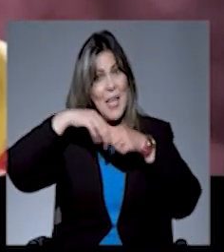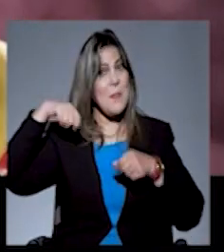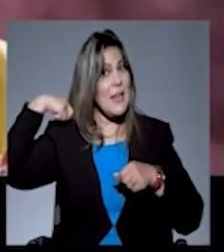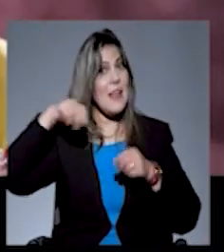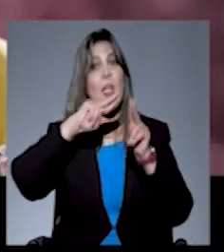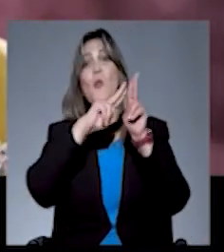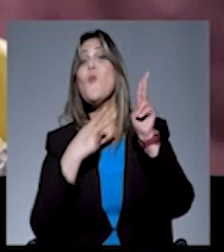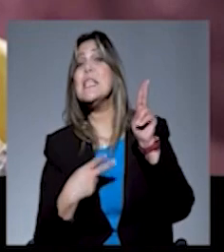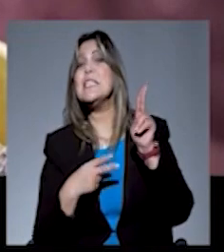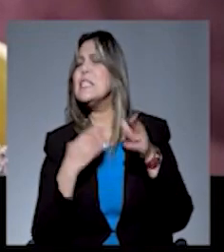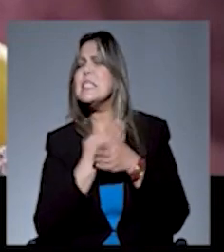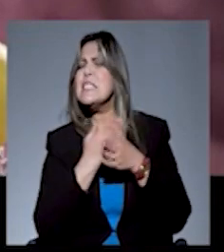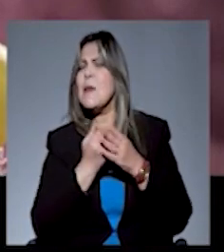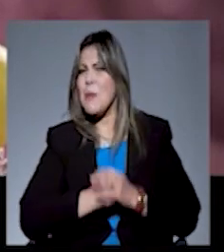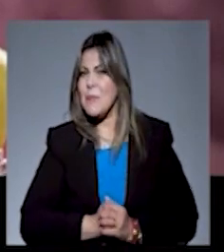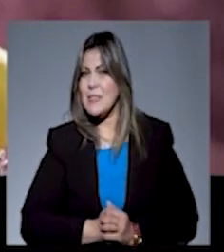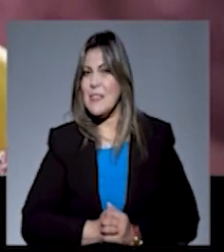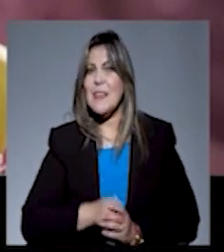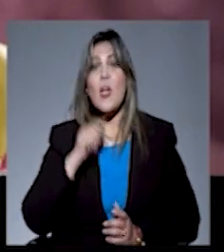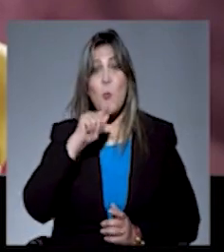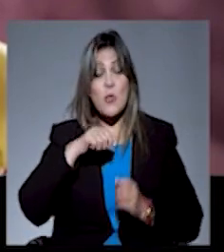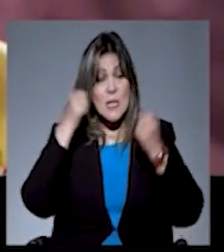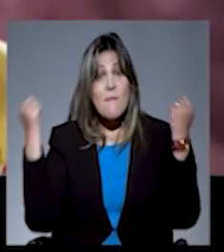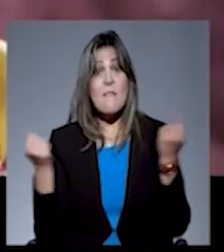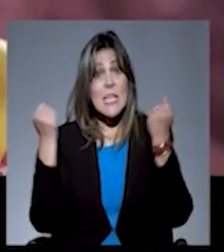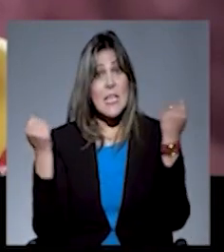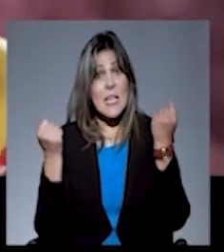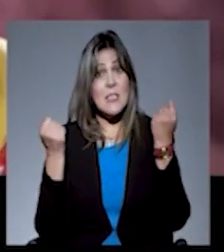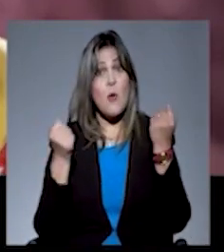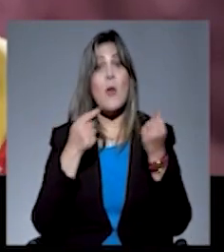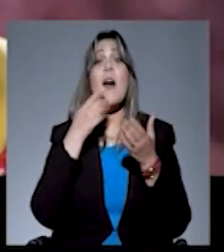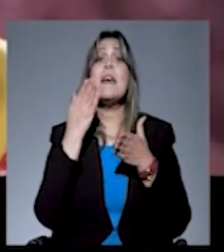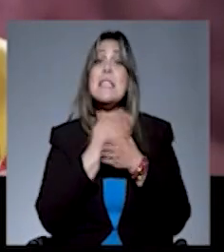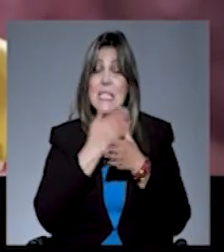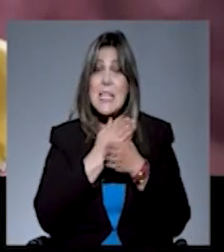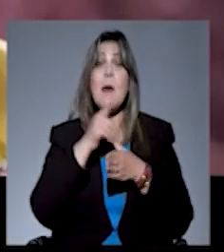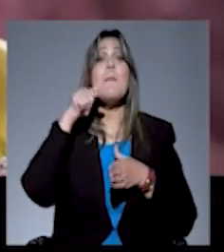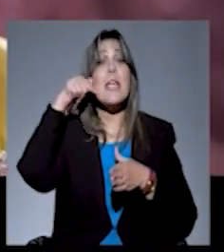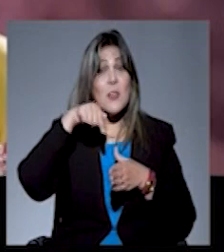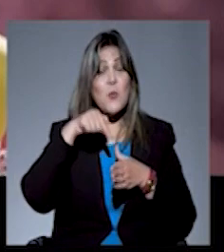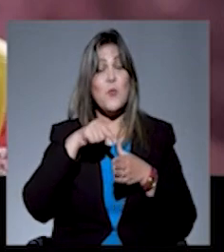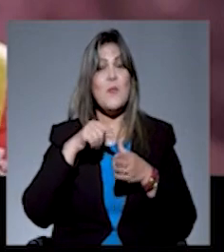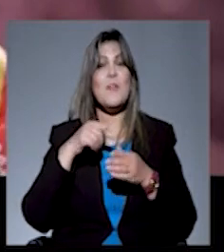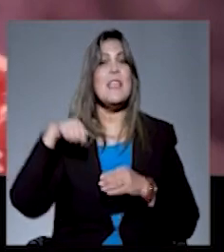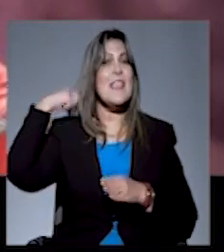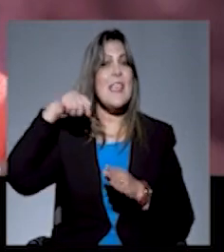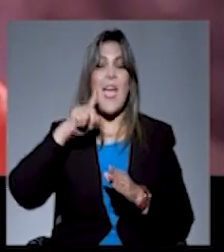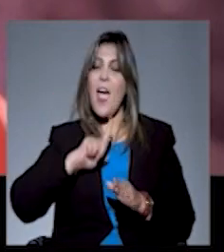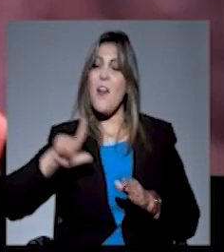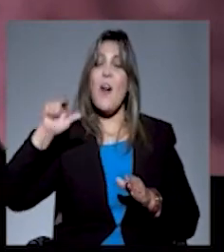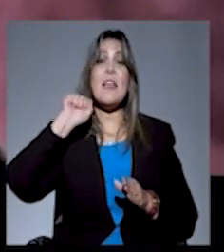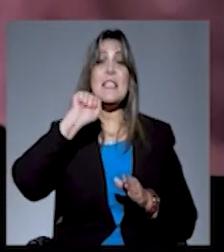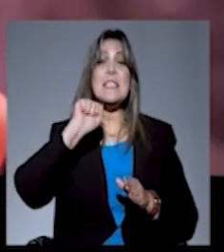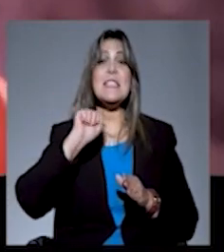مصر. الثورة دي قامت عشان يكون في وزارة من الشعب يرؤسها سعد باشا زغلول. لكن يوسف بيه